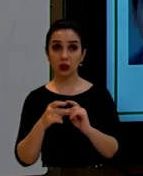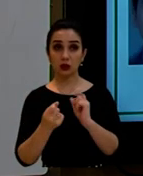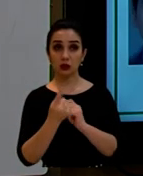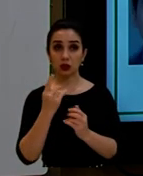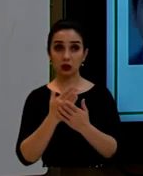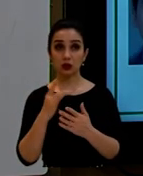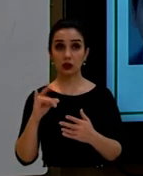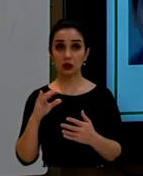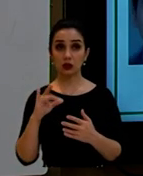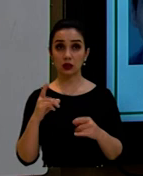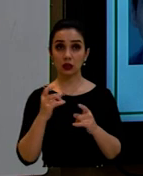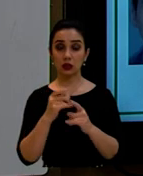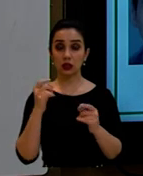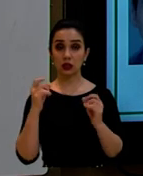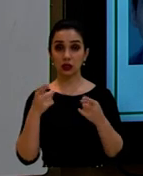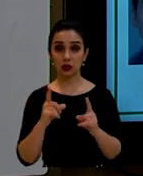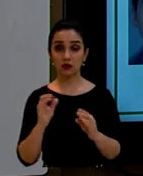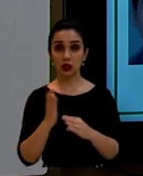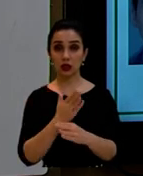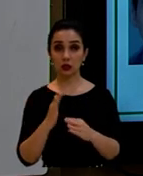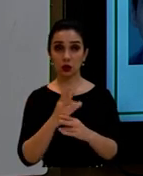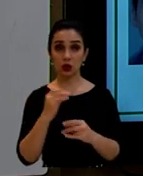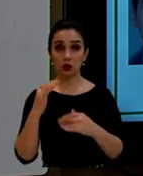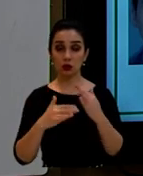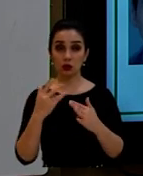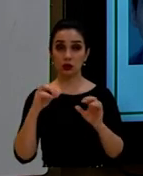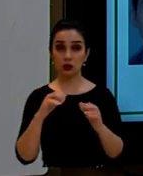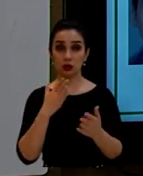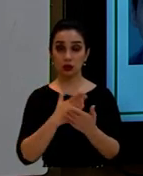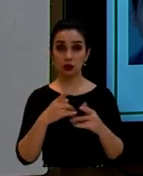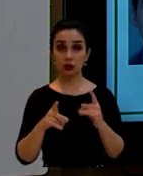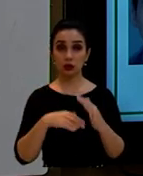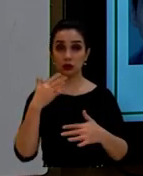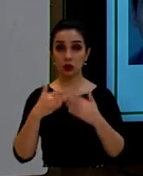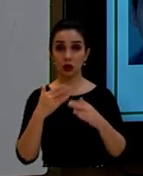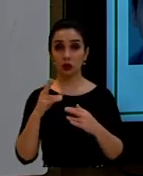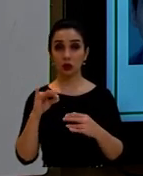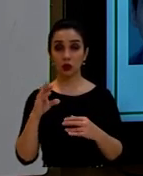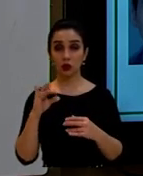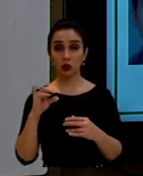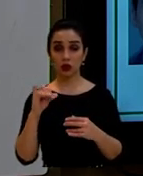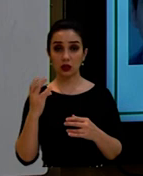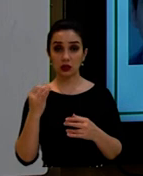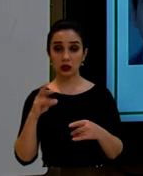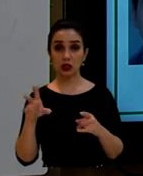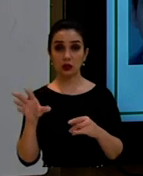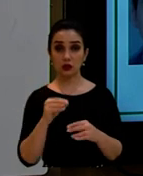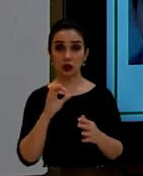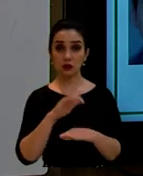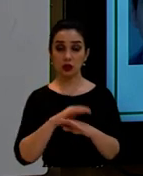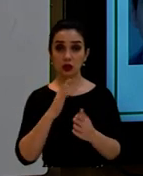Происхождение рас – естественный отбор. Мутация, обособленность, смещение популяций – все эти